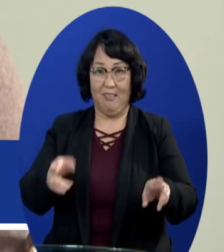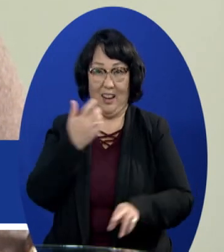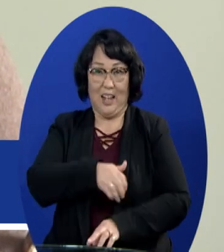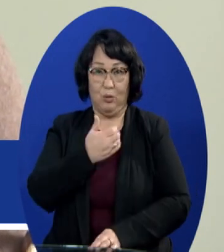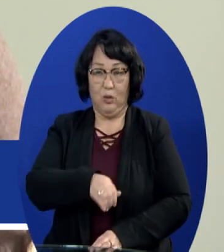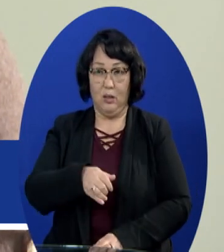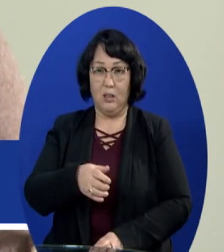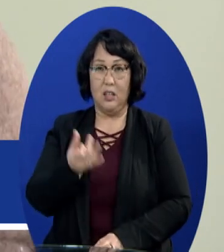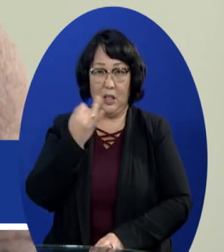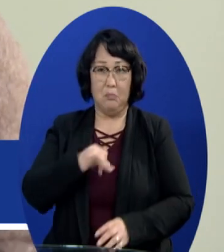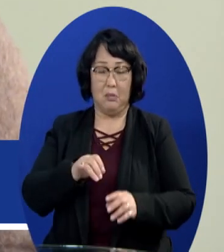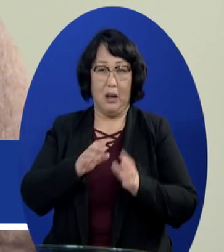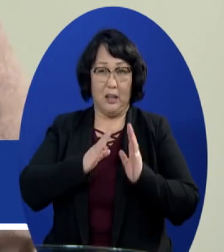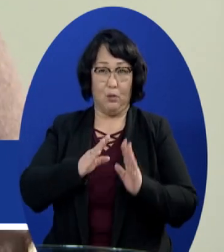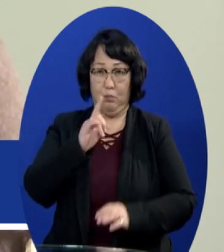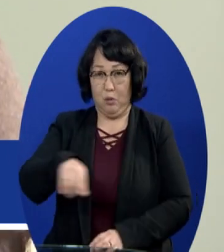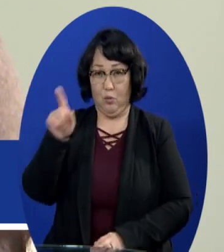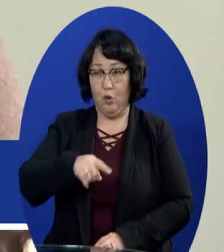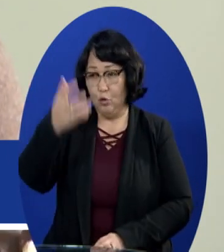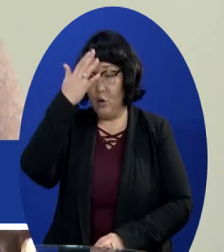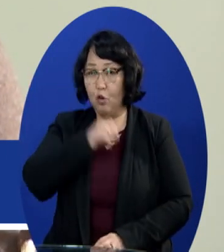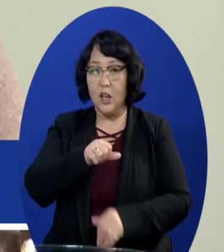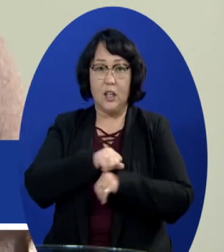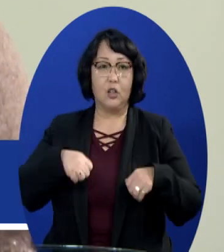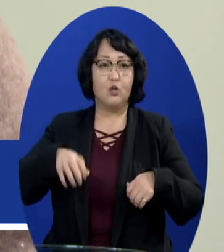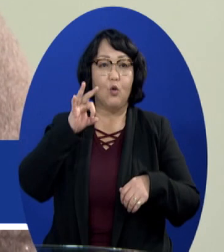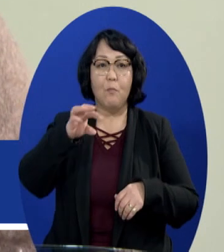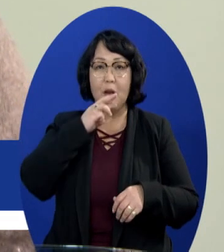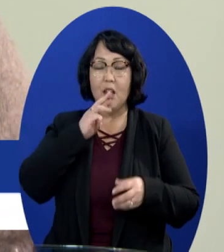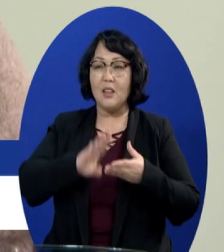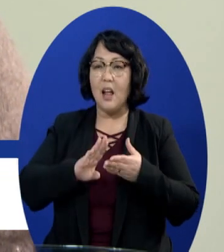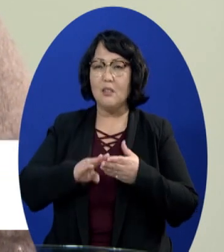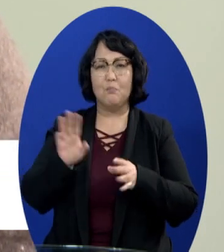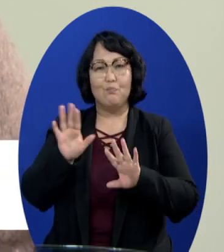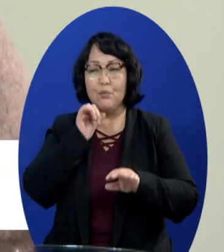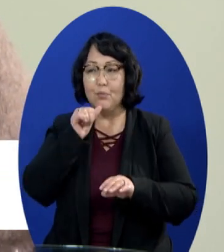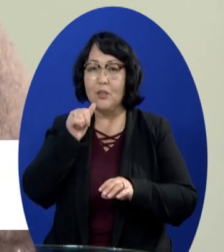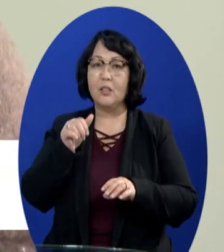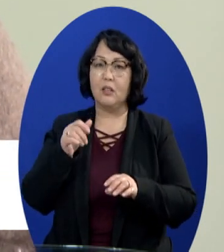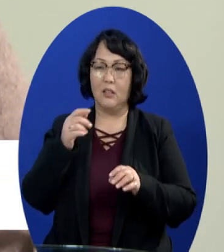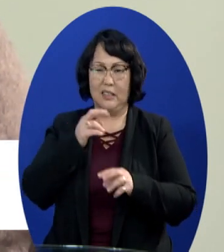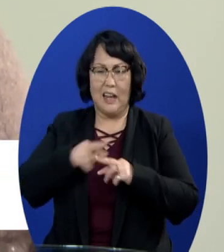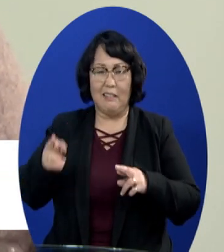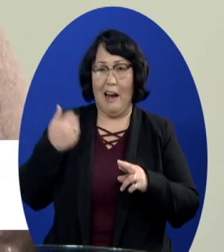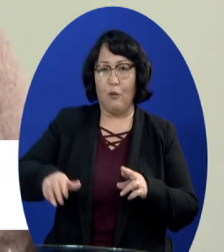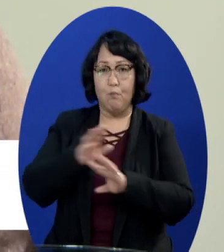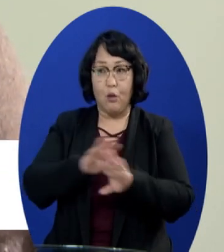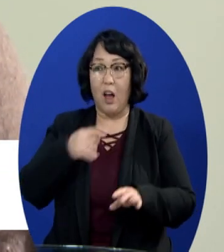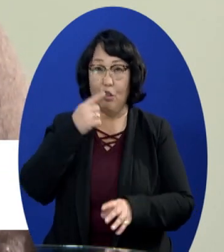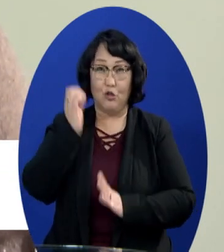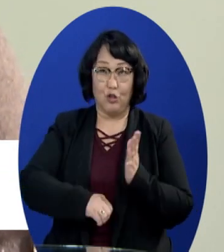менежмент зохицуулт хийж иргэдийг одоо юу гэдэг иргэдэд зөв мэдлэл өгөх хэрэгтэй боловч төр өөрөө иргэдийгээ одоо халдвар авсан хүмүүсээ сэтгэл зүйд улам